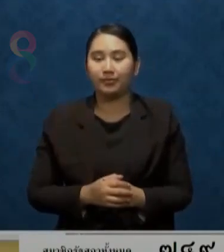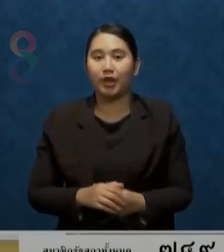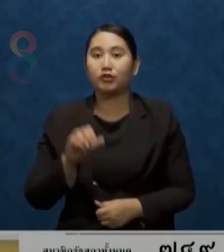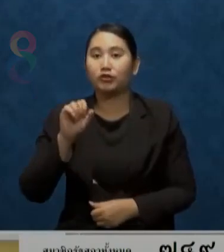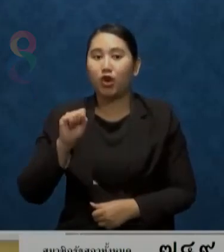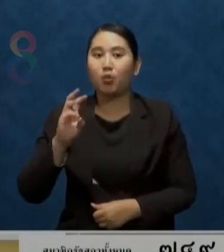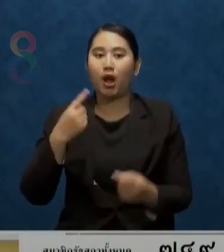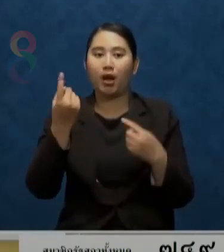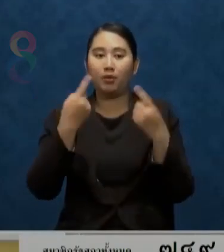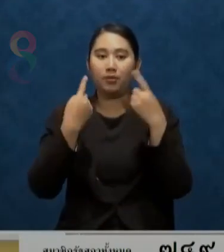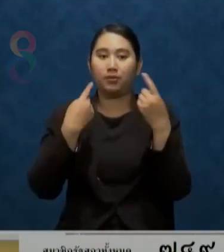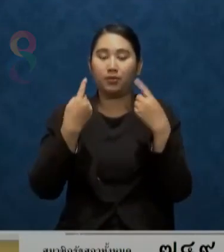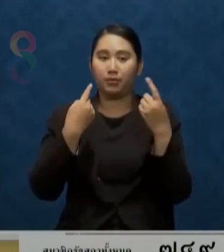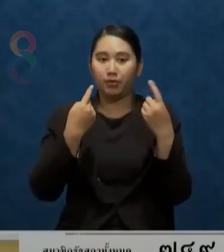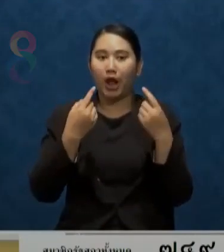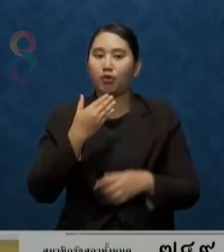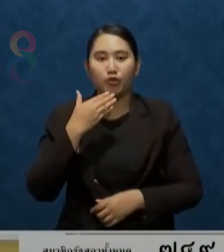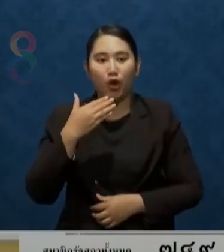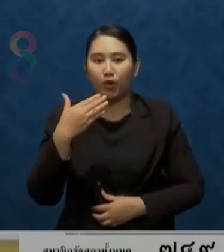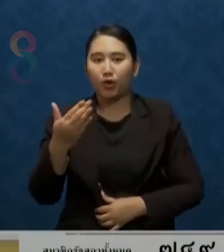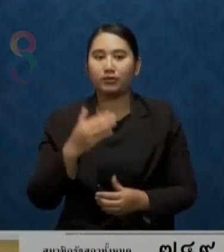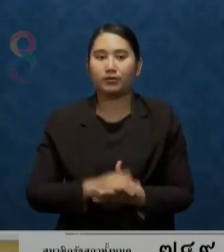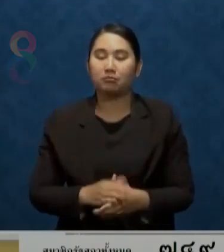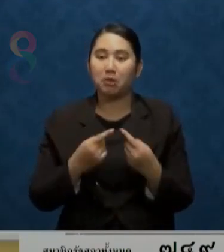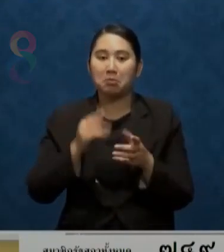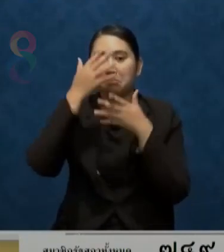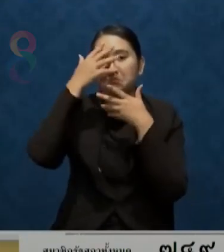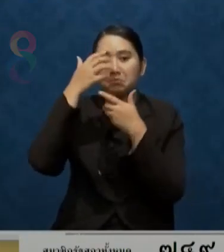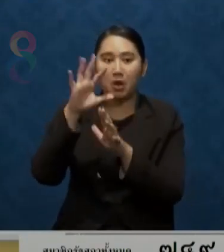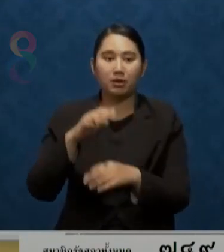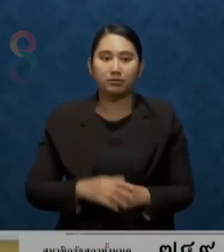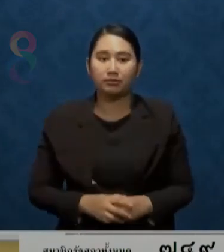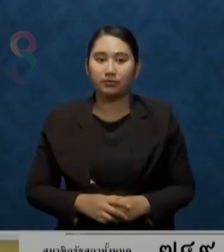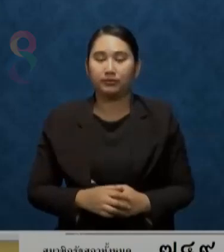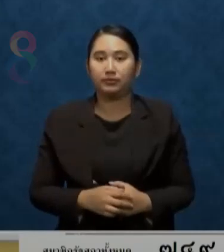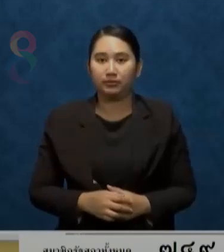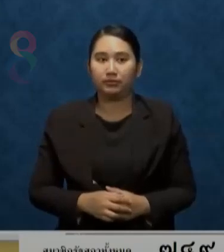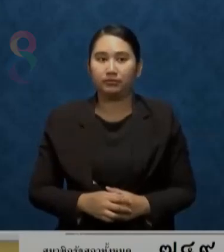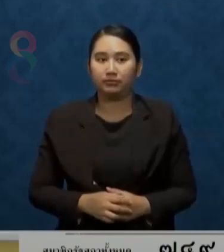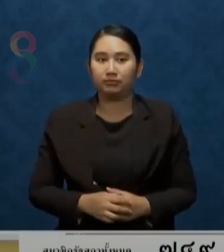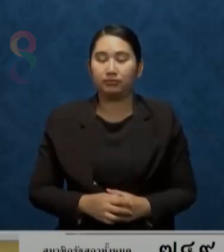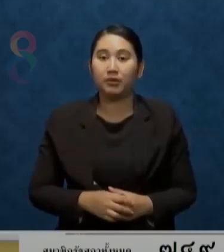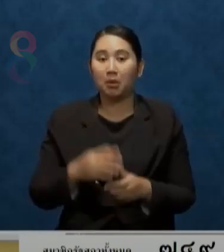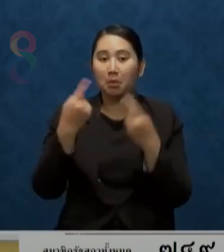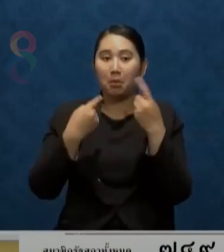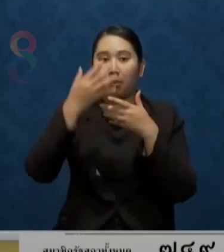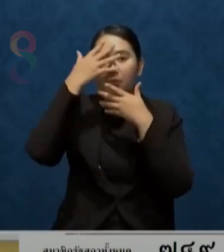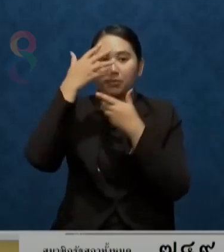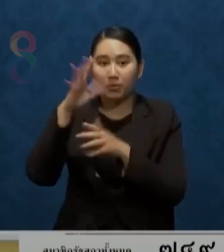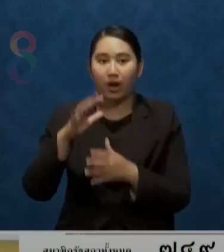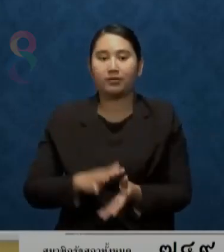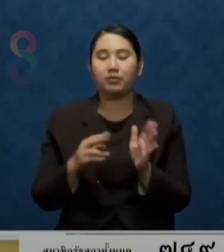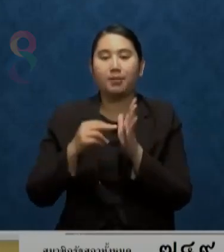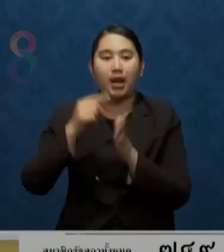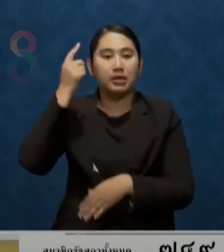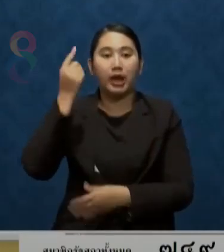าถูกด่าทอในสภามาตลอดแต่เราไม่ใส่ใจแล้วครับถือว่าท่านจะคิ